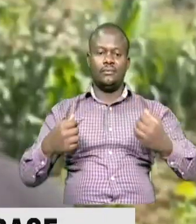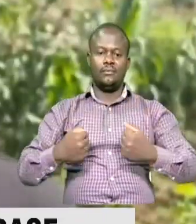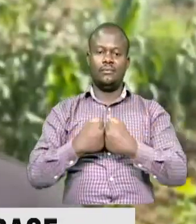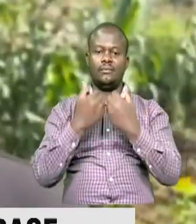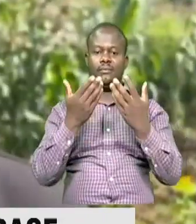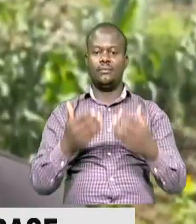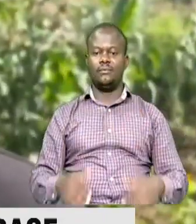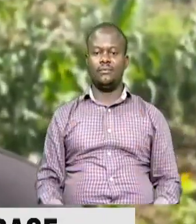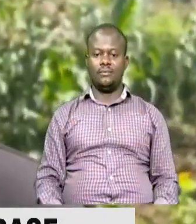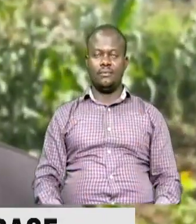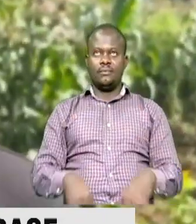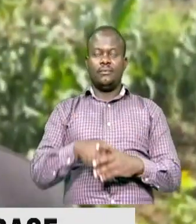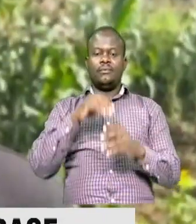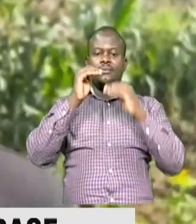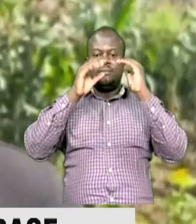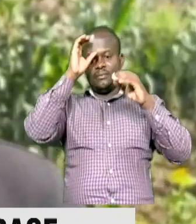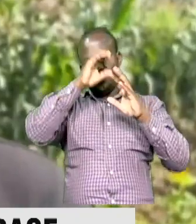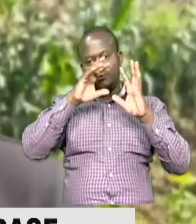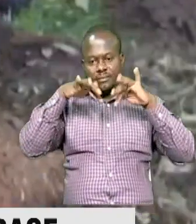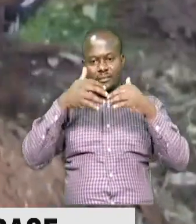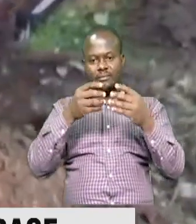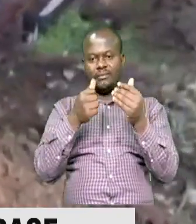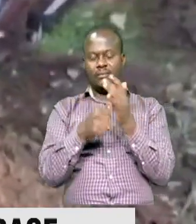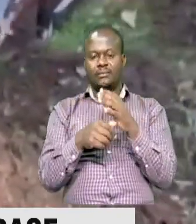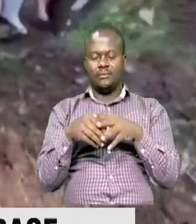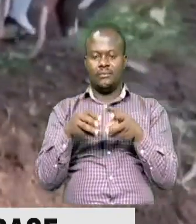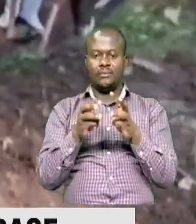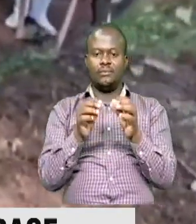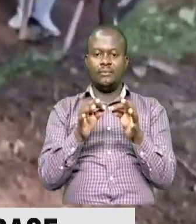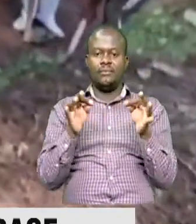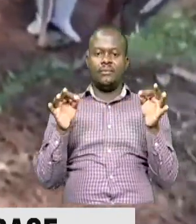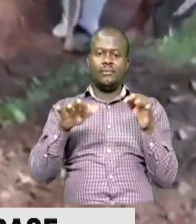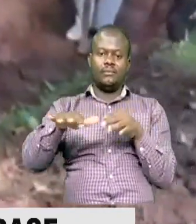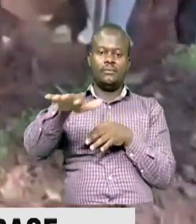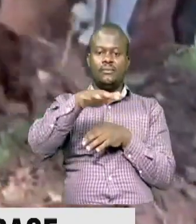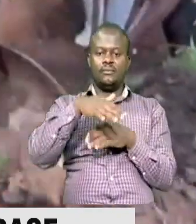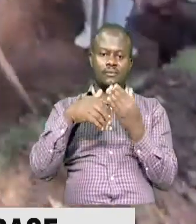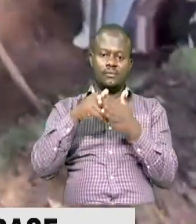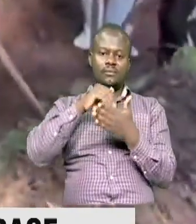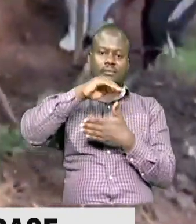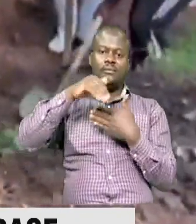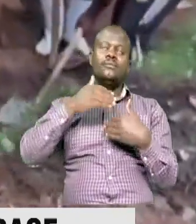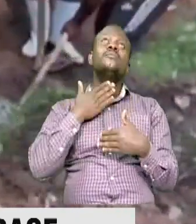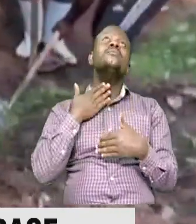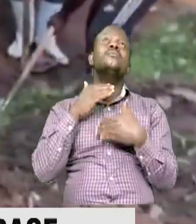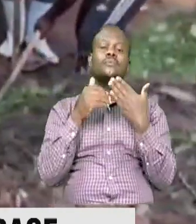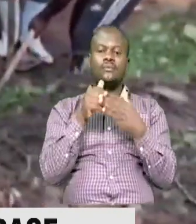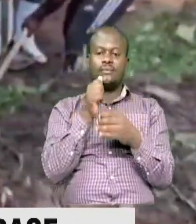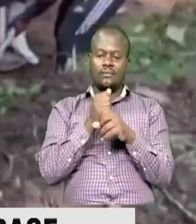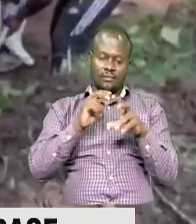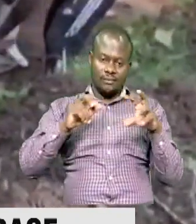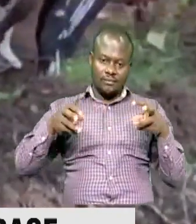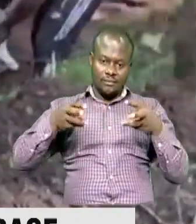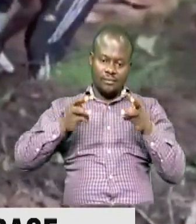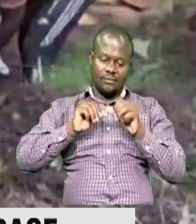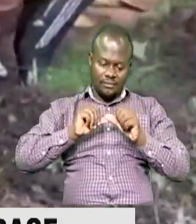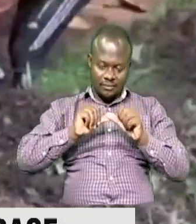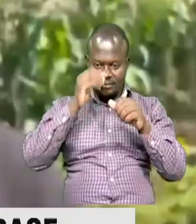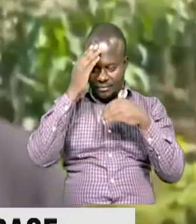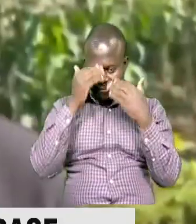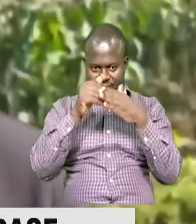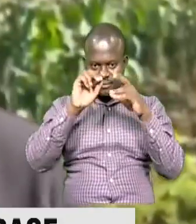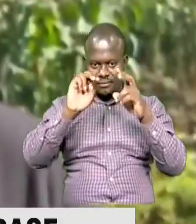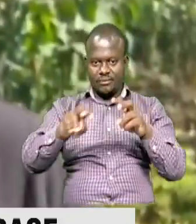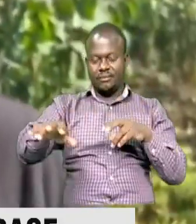Mu rwego rwo gushakira igisubizo ku buryo burambye uyu mwuzi, abaturage bifuza ko hakorwa inyigo ku buryo burambye kugira ngo